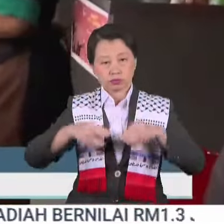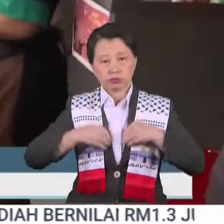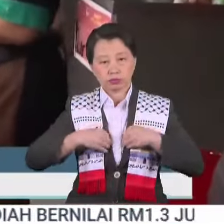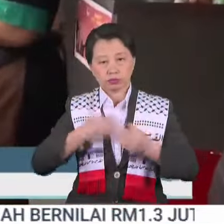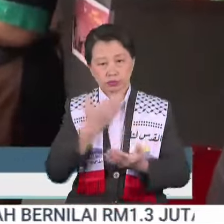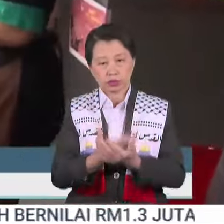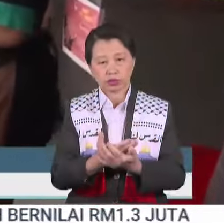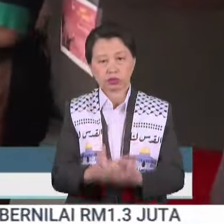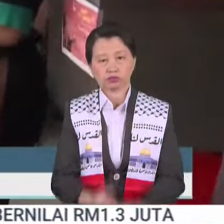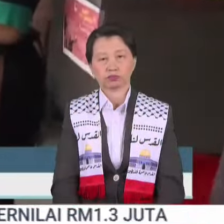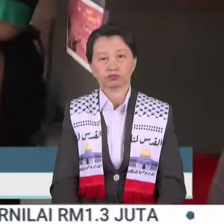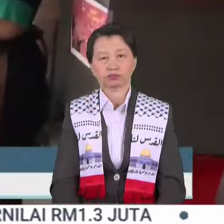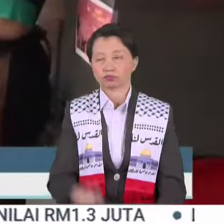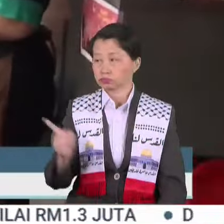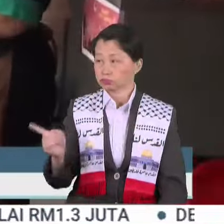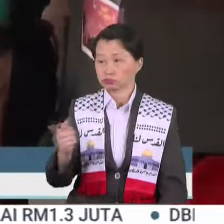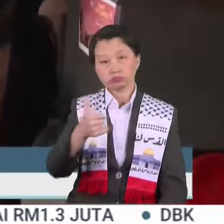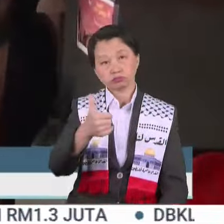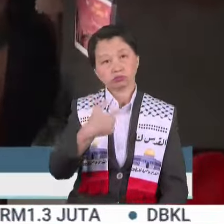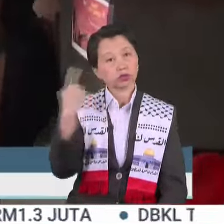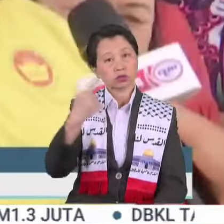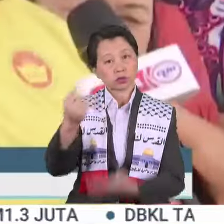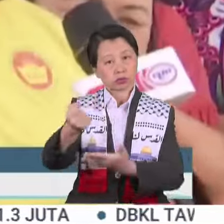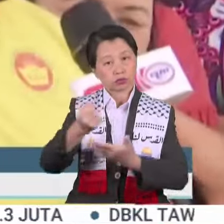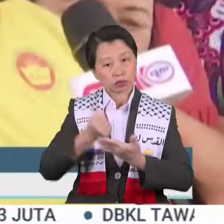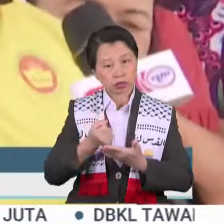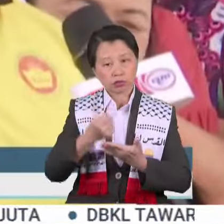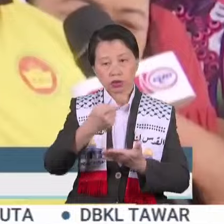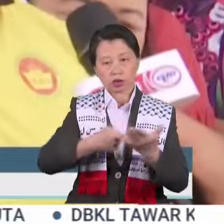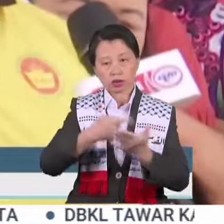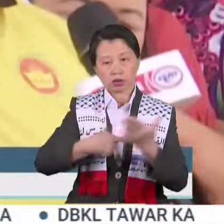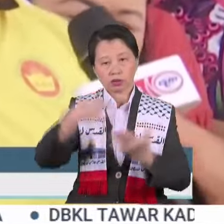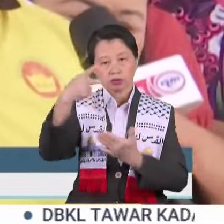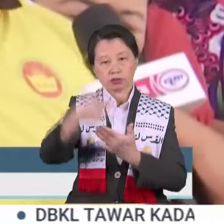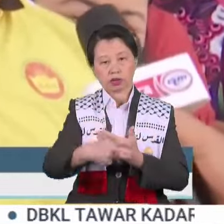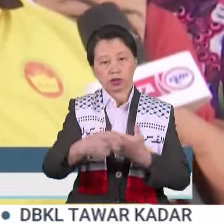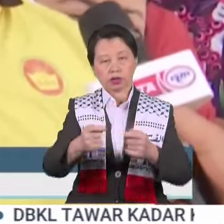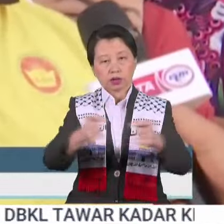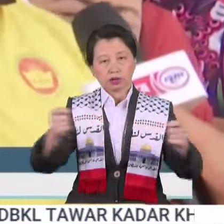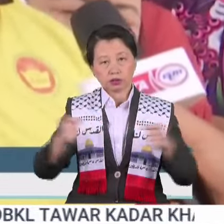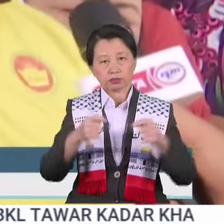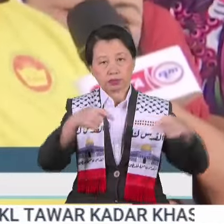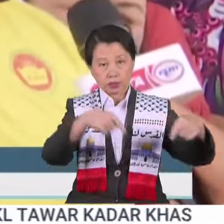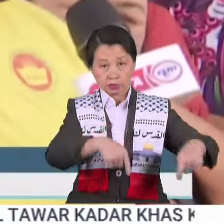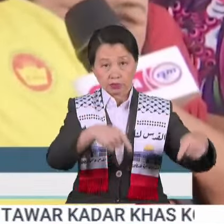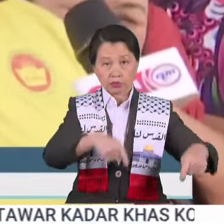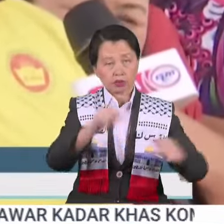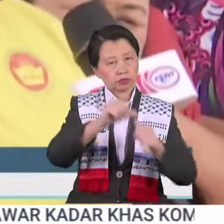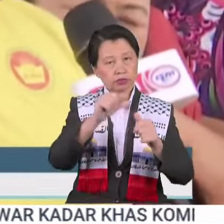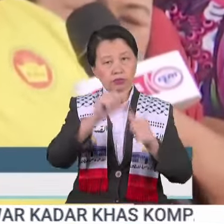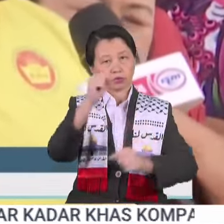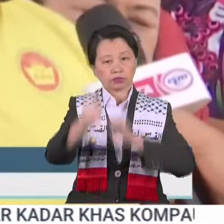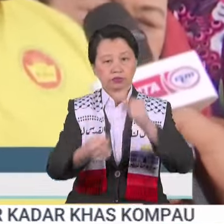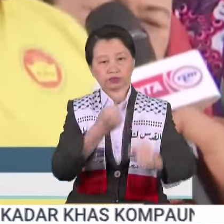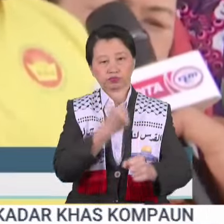Dia sentiasa membantu apa juga program di tempat saya sini setiap